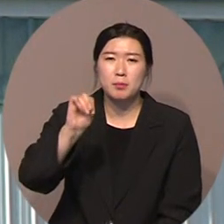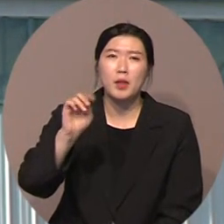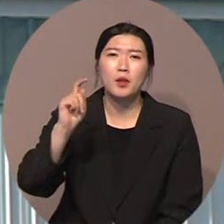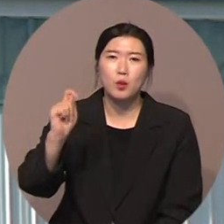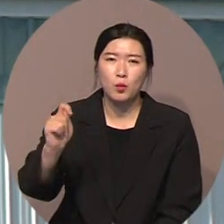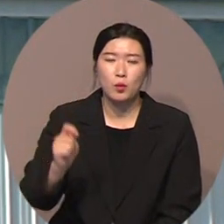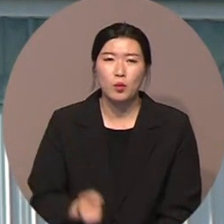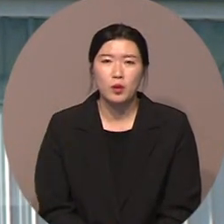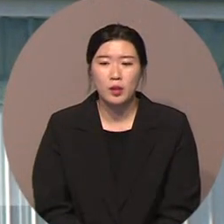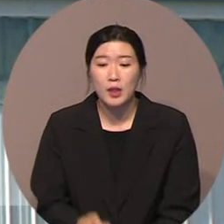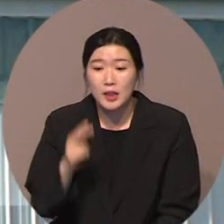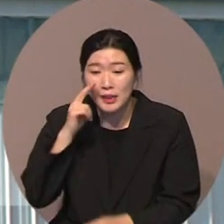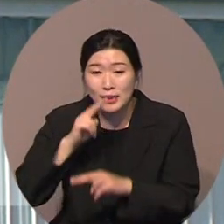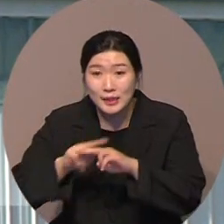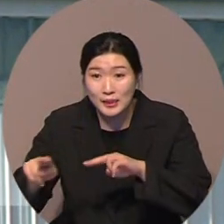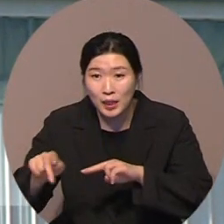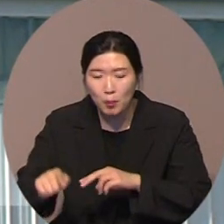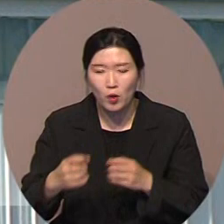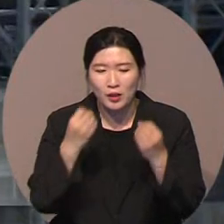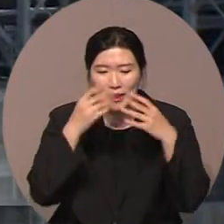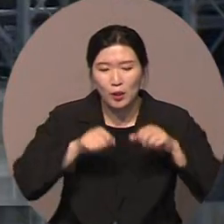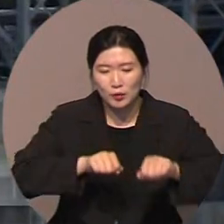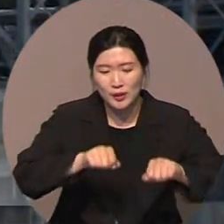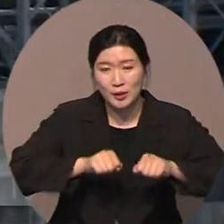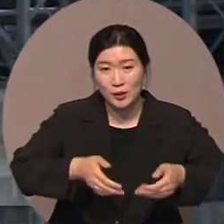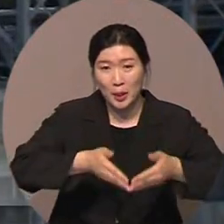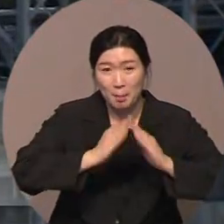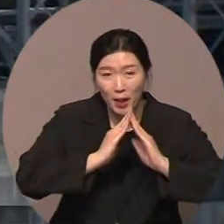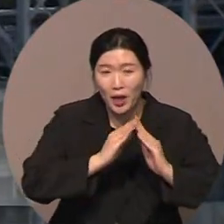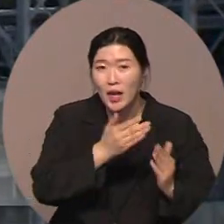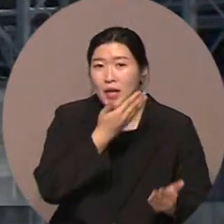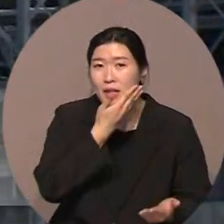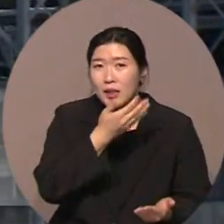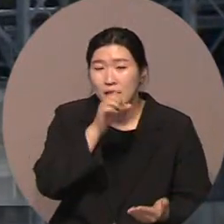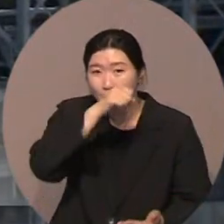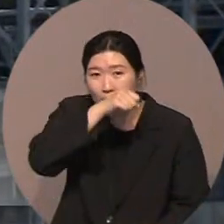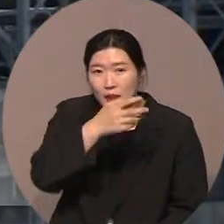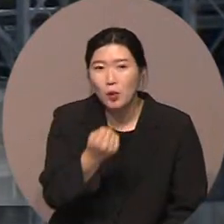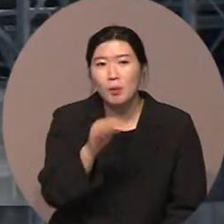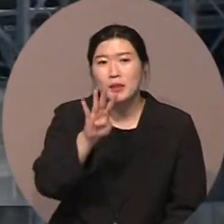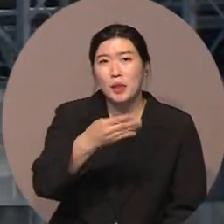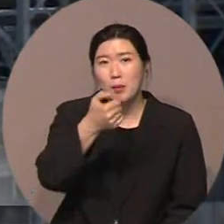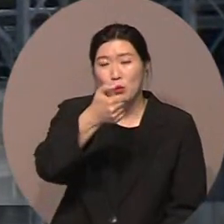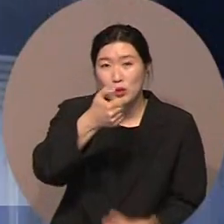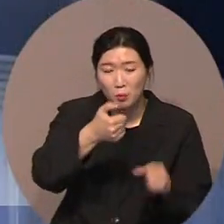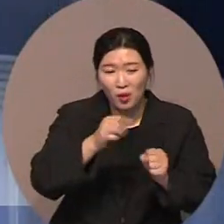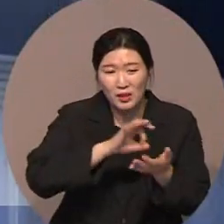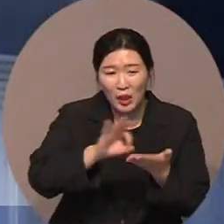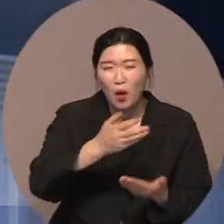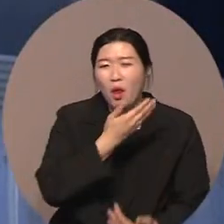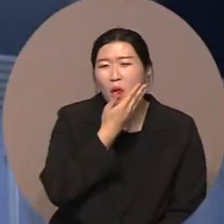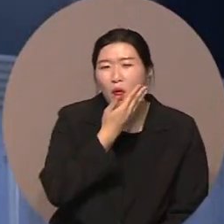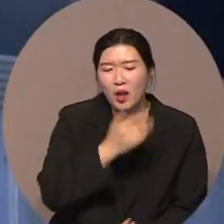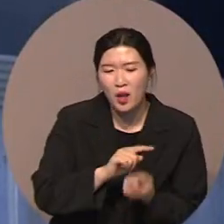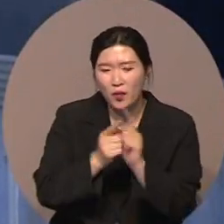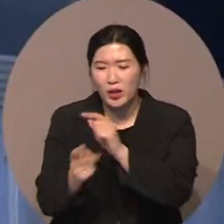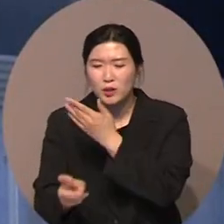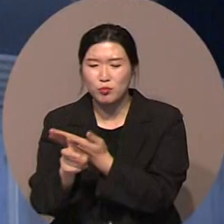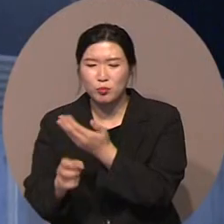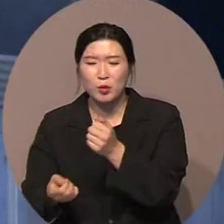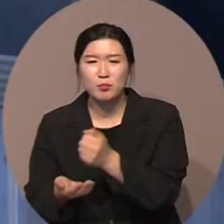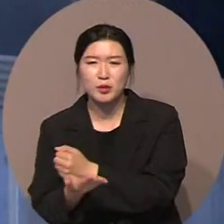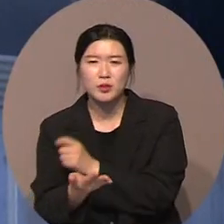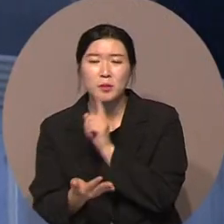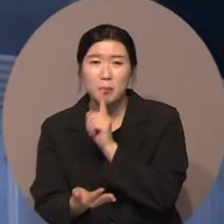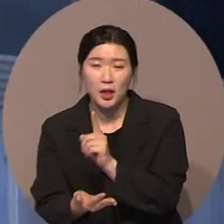검찰은 현대오일뱅크가 폐수처리장 신설 비용 450억 원을 아끼기 위해 페놀 폐수를 불법 배출한 것으로 보고 있습니다.